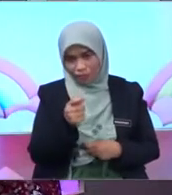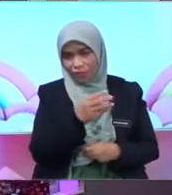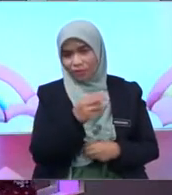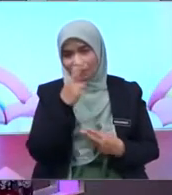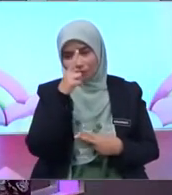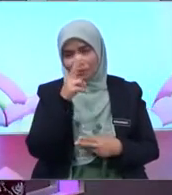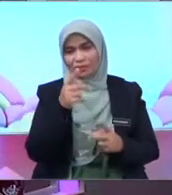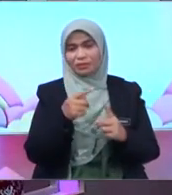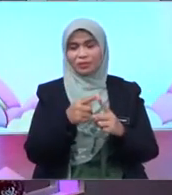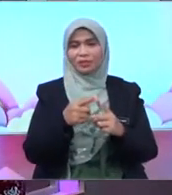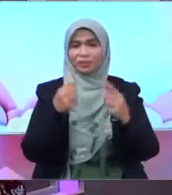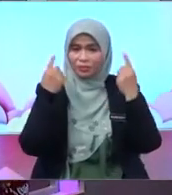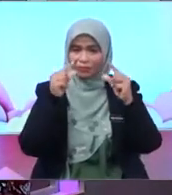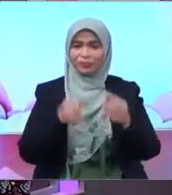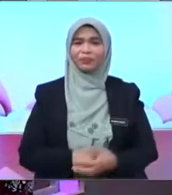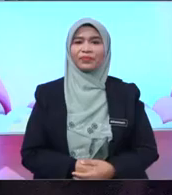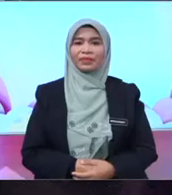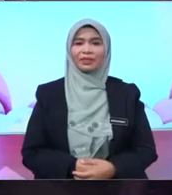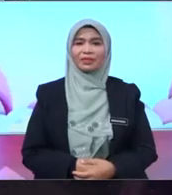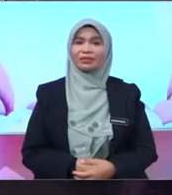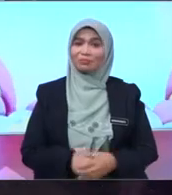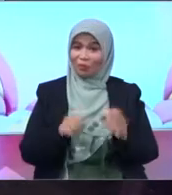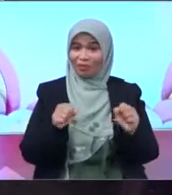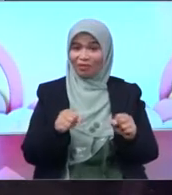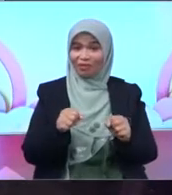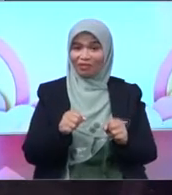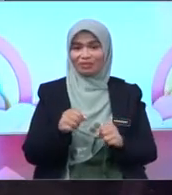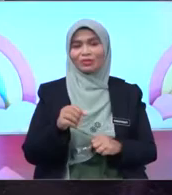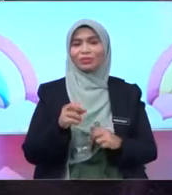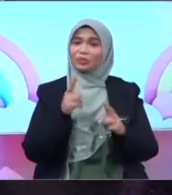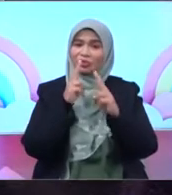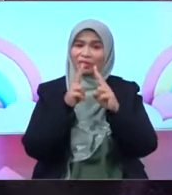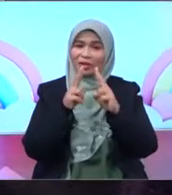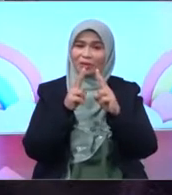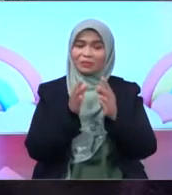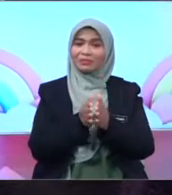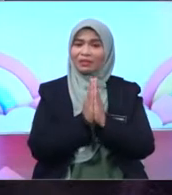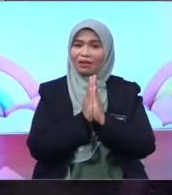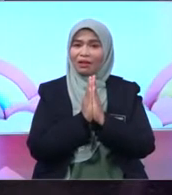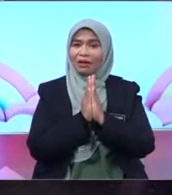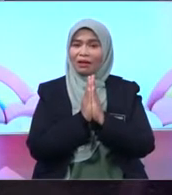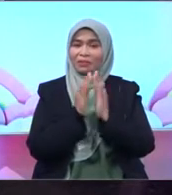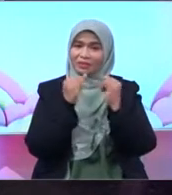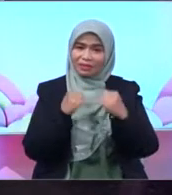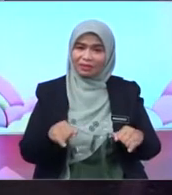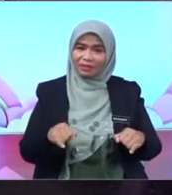guru Halloween ke Jepang oleh shape guru kita Dewi Nawang Ucapkan salam sejahtera kepada guru